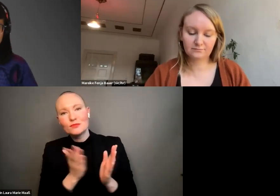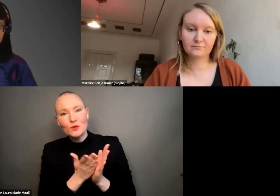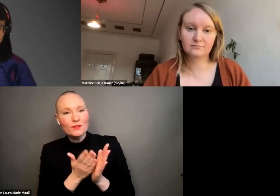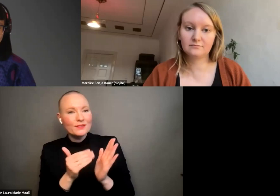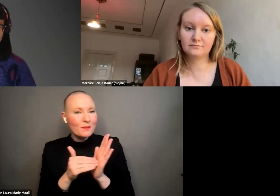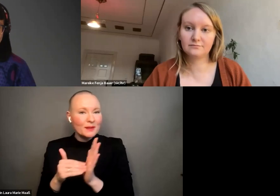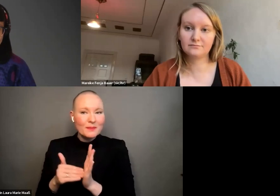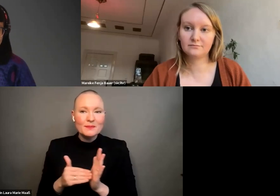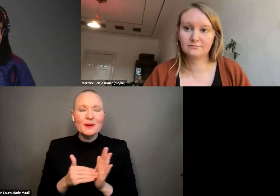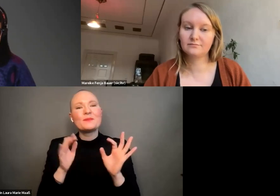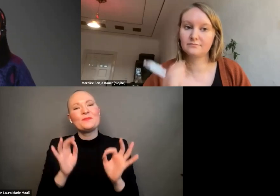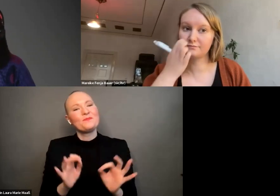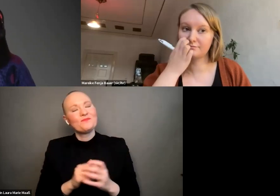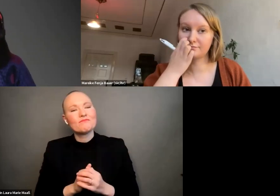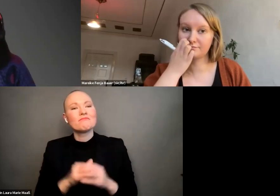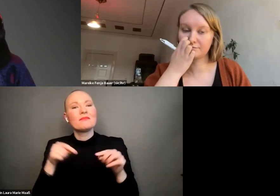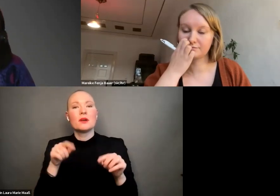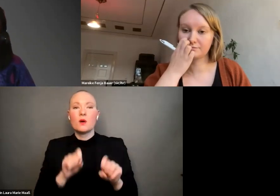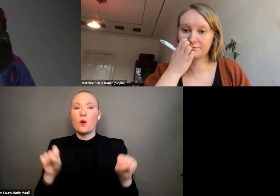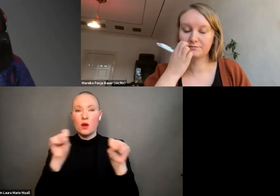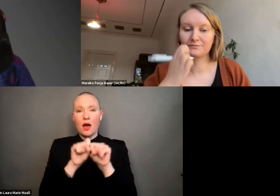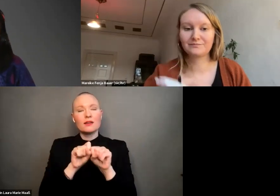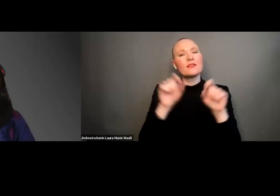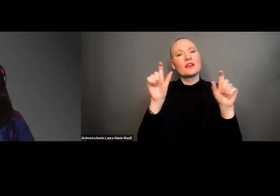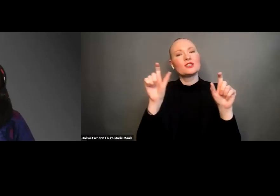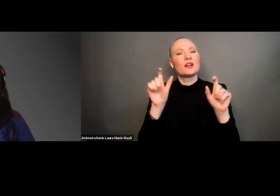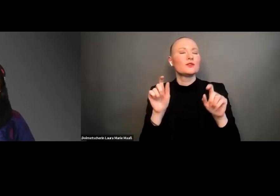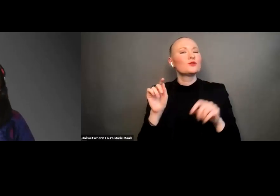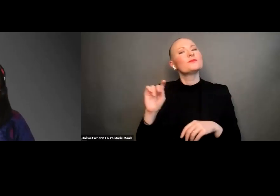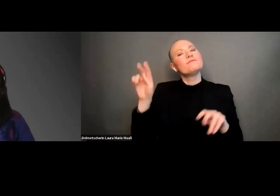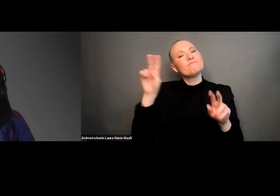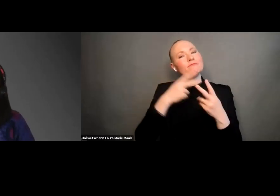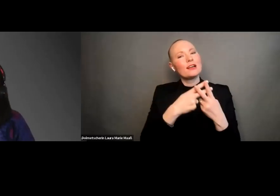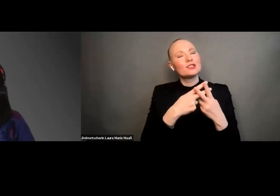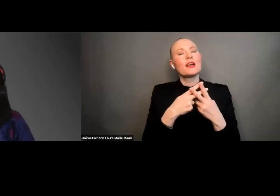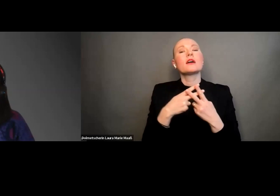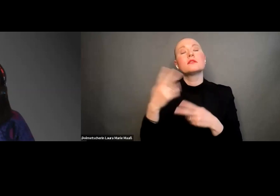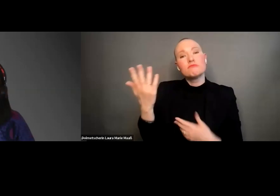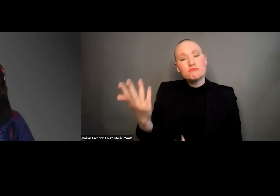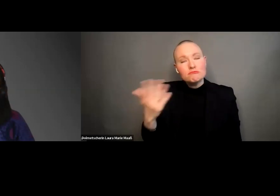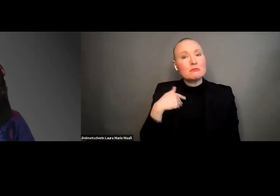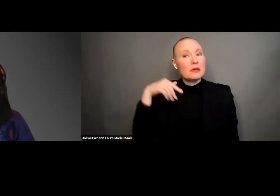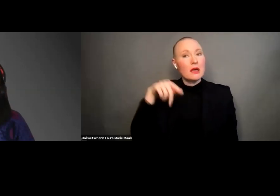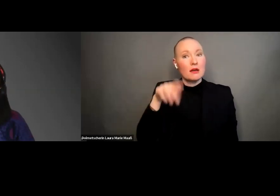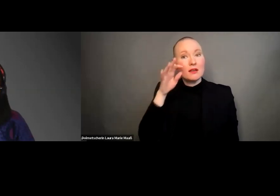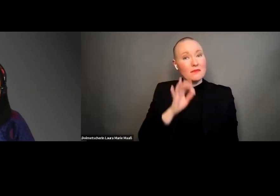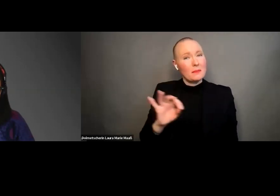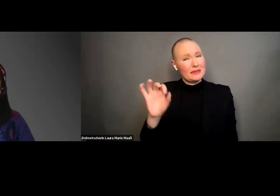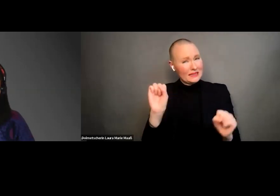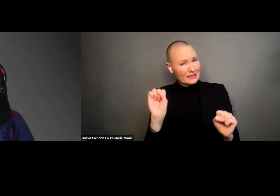online veranstaltung hashtag femininity not feminine fragezeichen